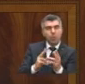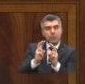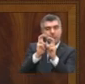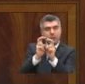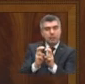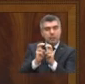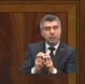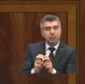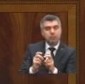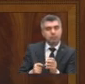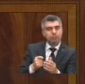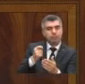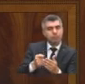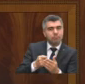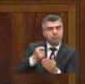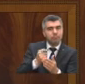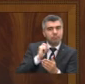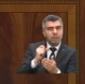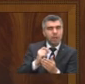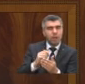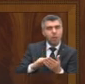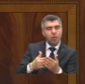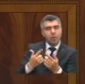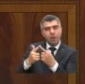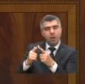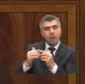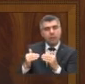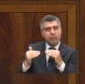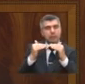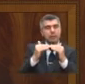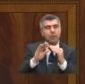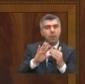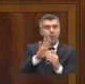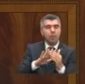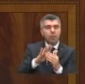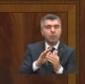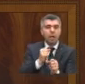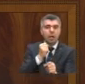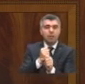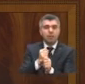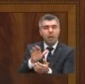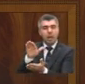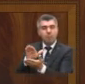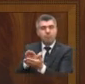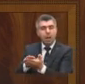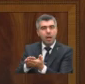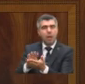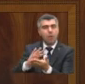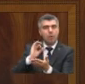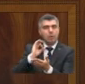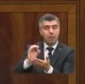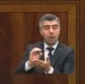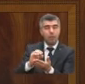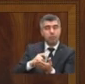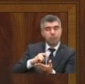وتخفيض تكاليفه وتعزيز تنافسيته وتوسيع قاعدة الخدمات المرتبطة بالتخزين والنقل والتوصيل من المنشأ